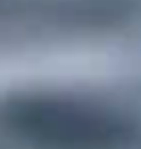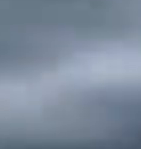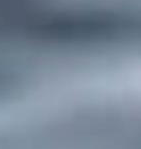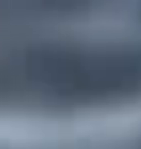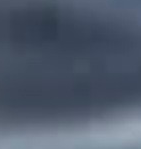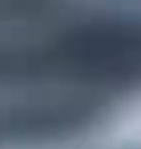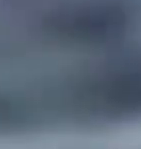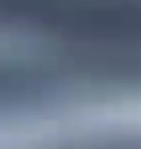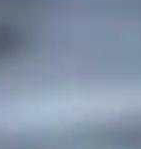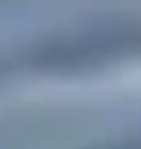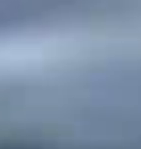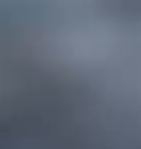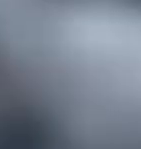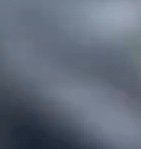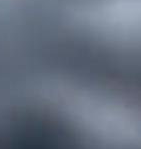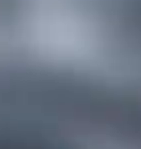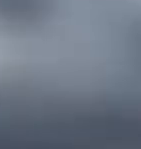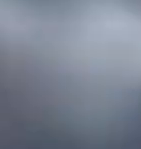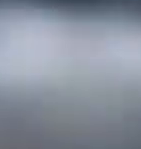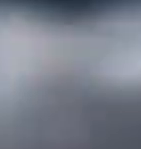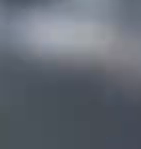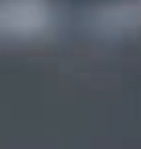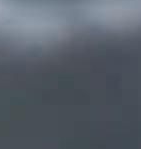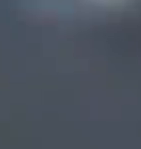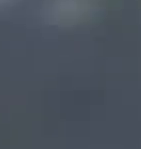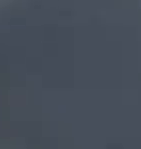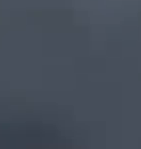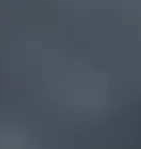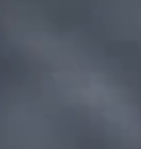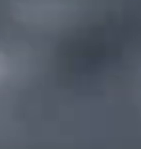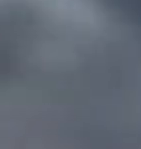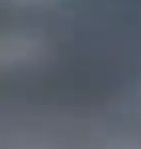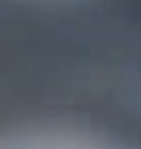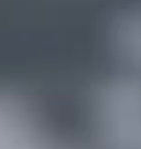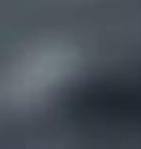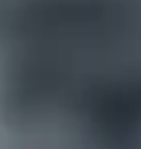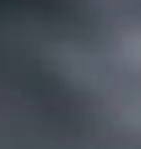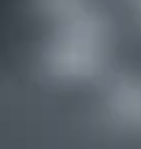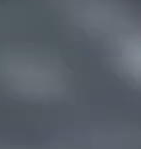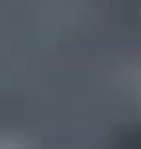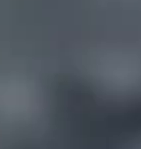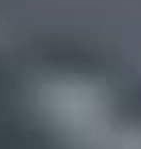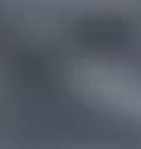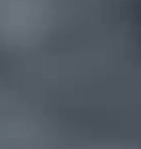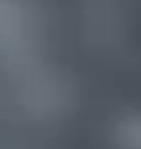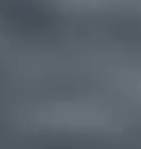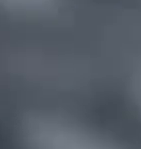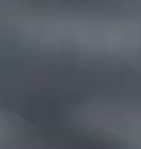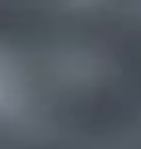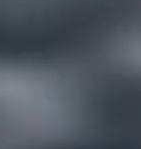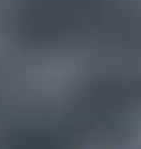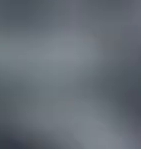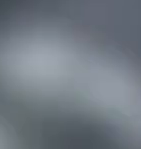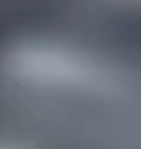tengah lautan Selat Makassar, Sulawesi Selatan. Saat dievakuasi, pria asal Goa, Sulawesi Selatan yang diketahui bernama Muhammad